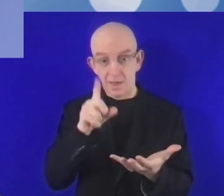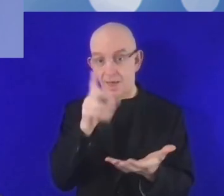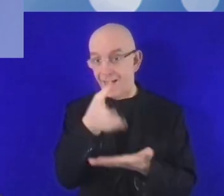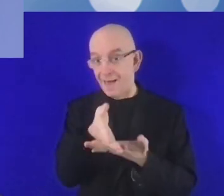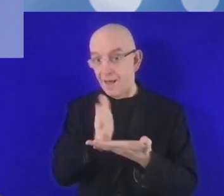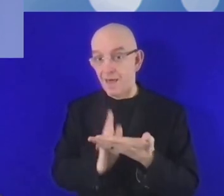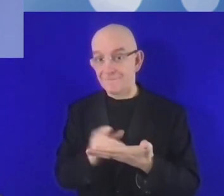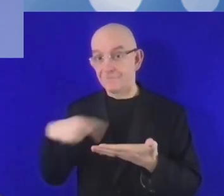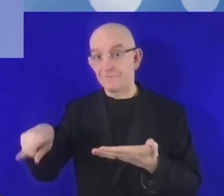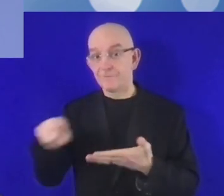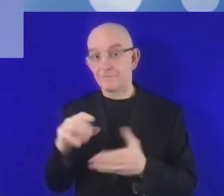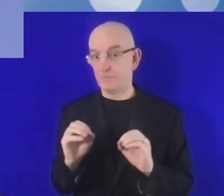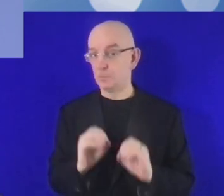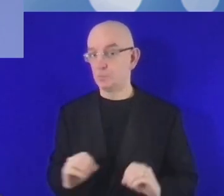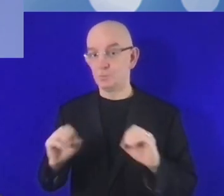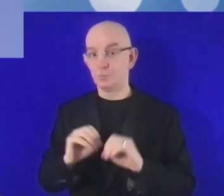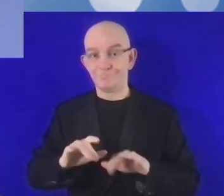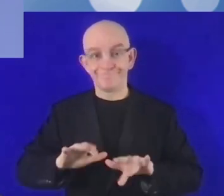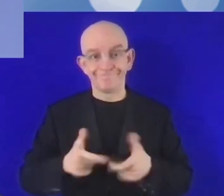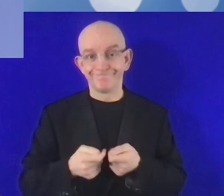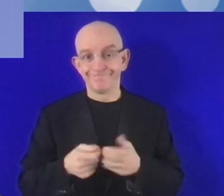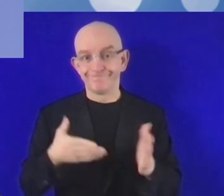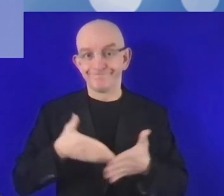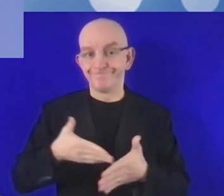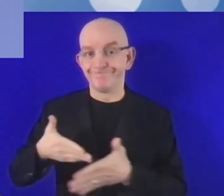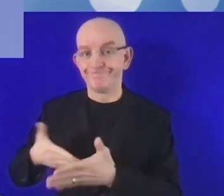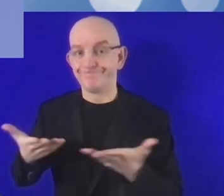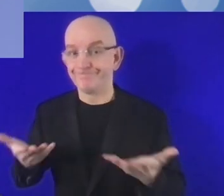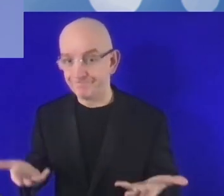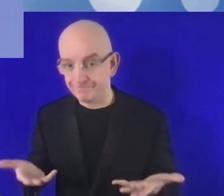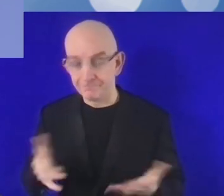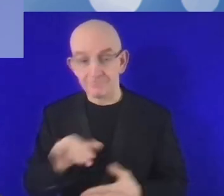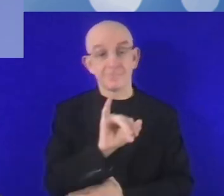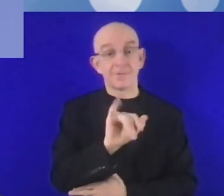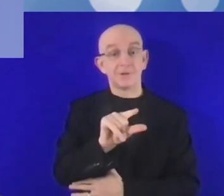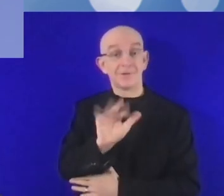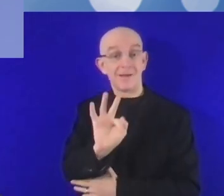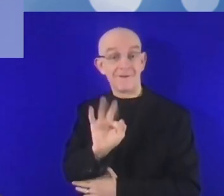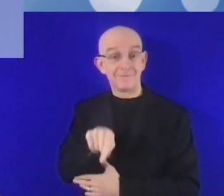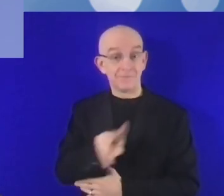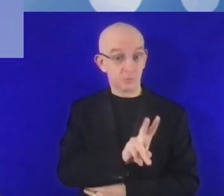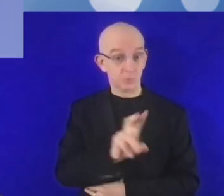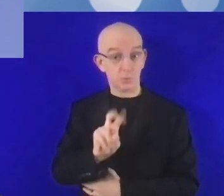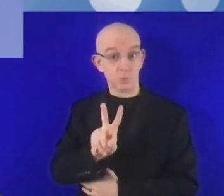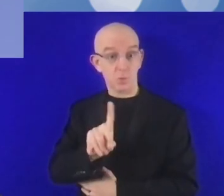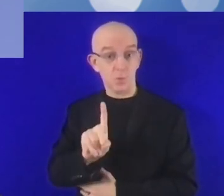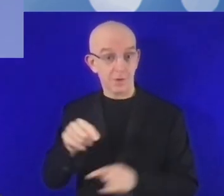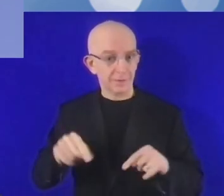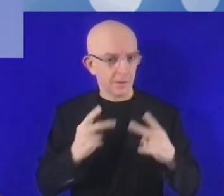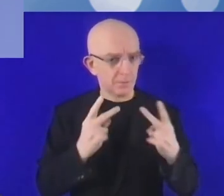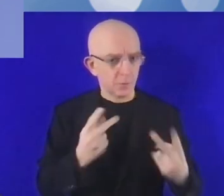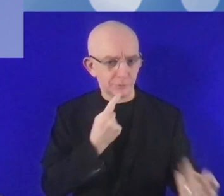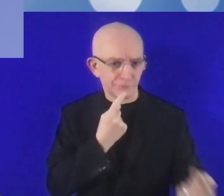个网络使用的能力。因为我们要记得目前有世界人口